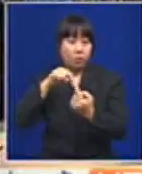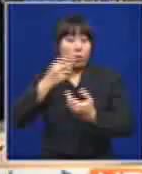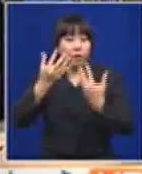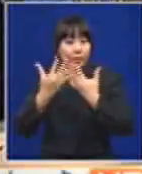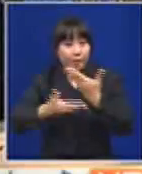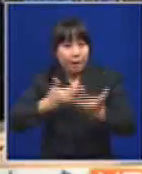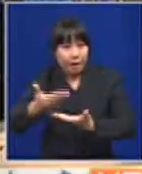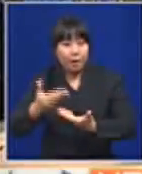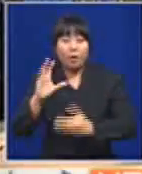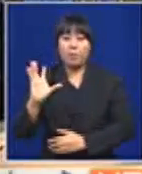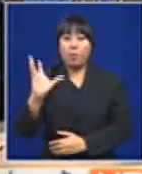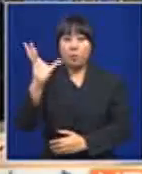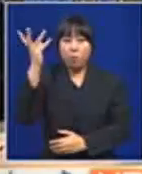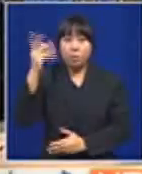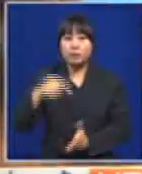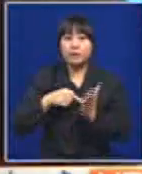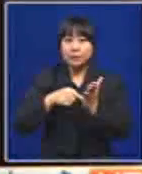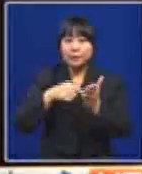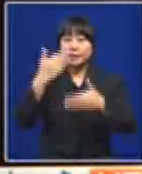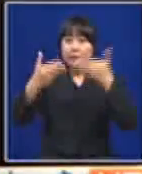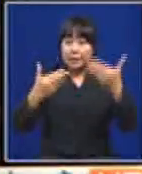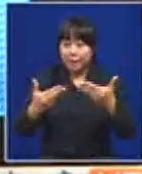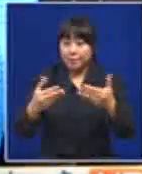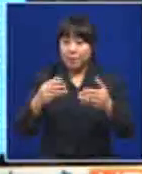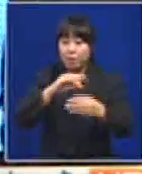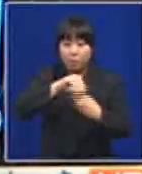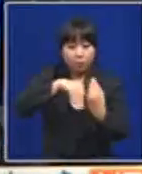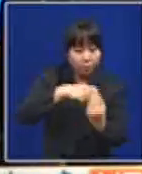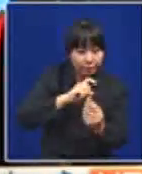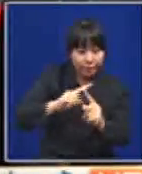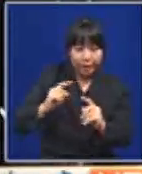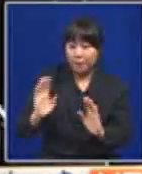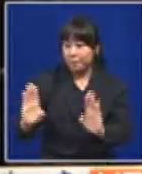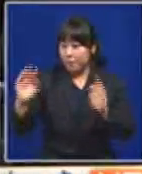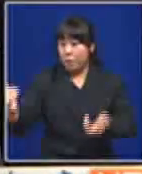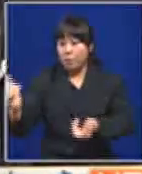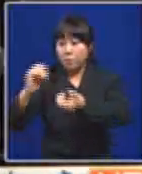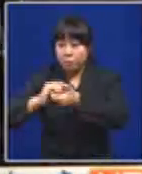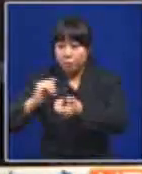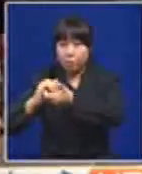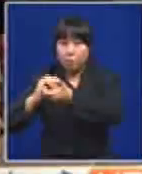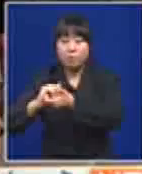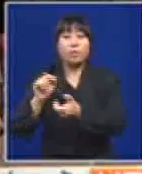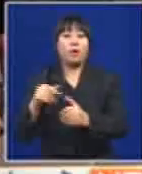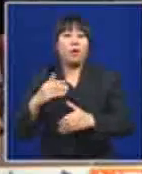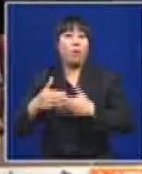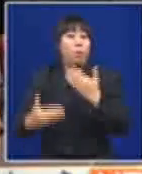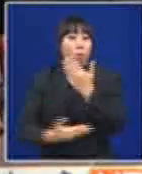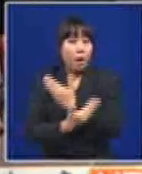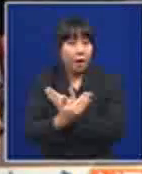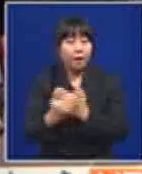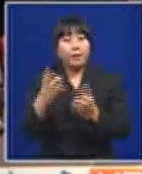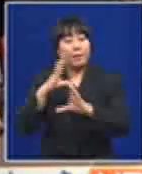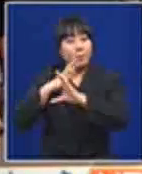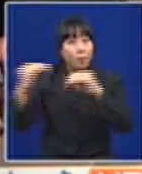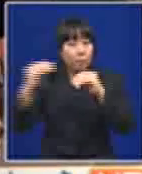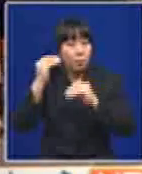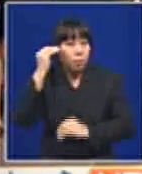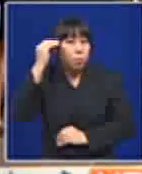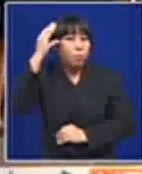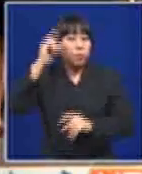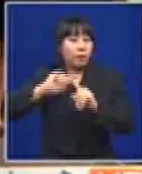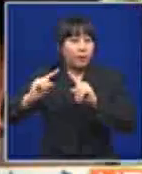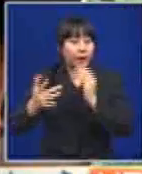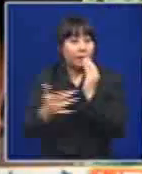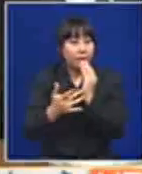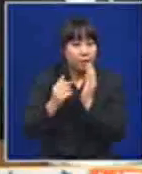เป็นสากลและเสนอกิจกรรมจับคู่ทางธุรกิจและผู้ประกอบการเพื่อขยายโอกาสทางธุรกิจการแลกเปลี่ยนองค์ความรู้และถ่ายโอนเท